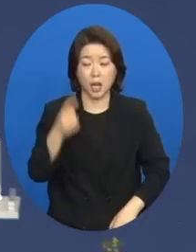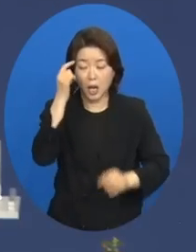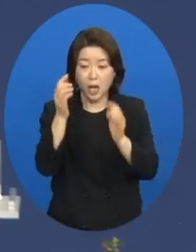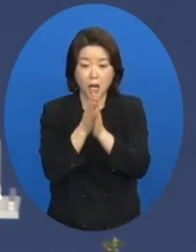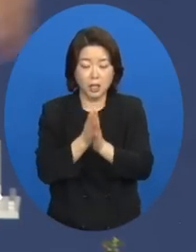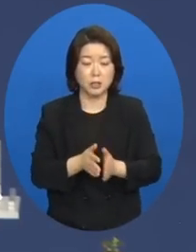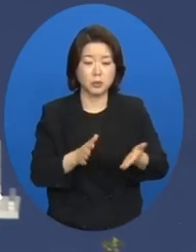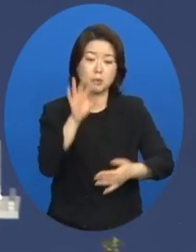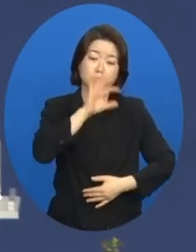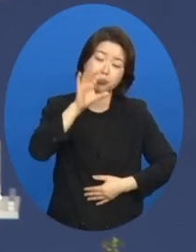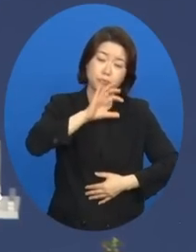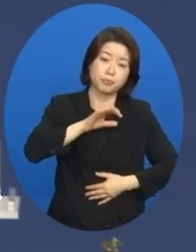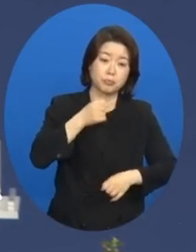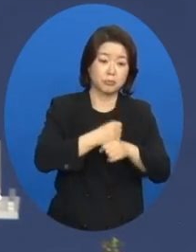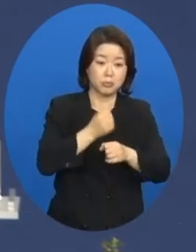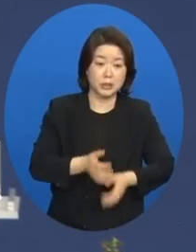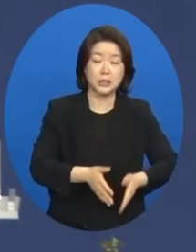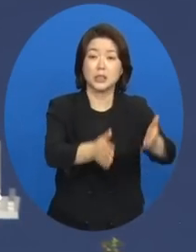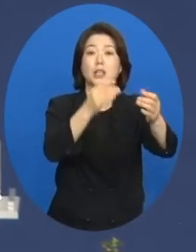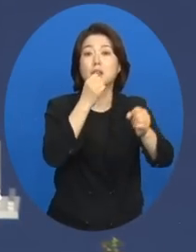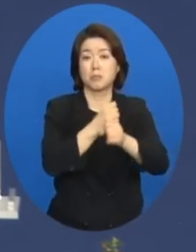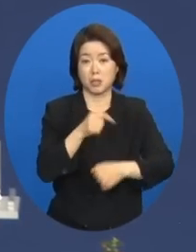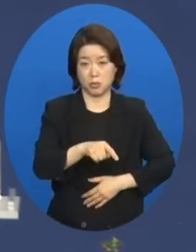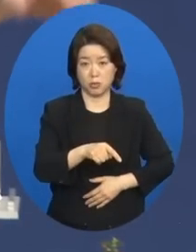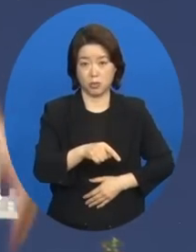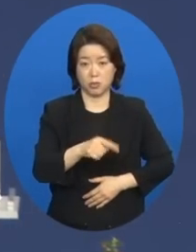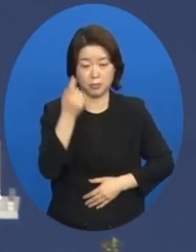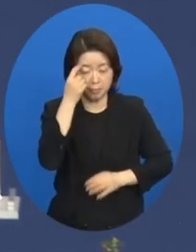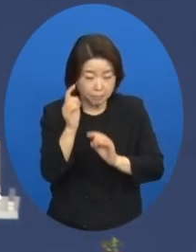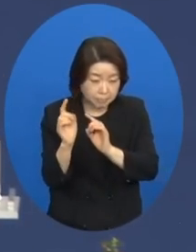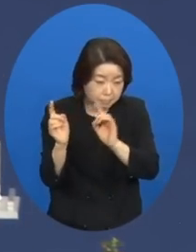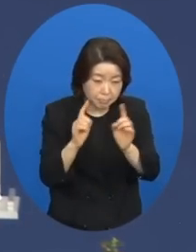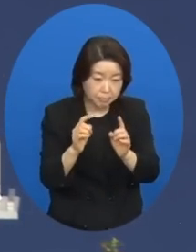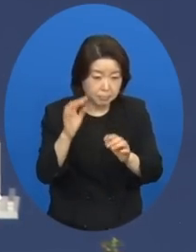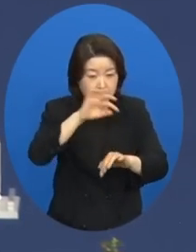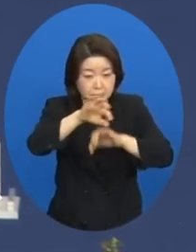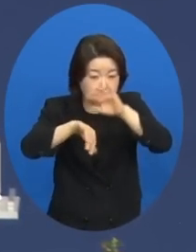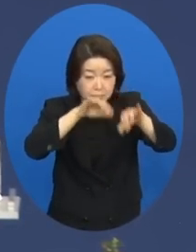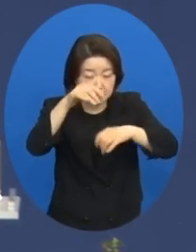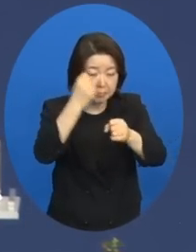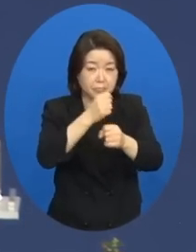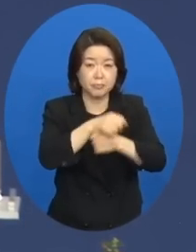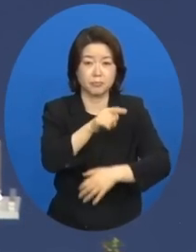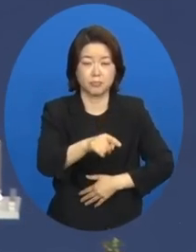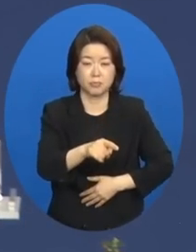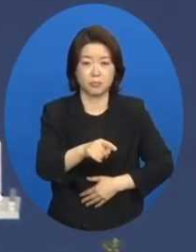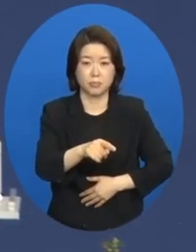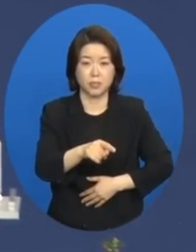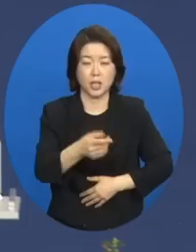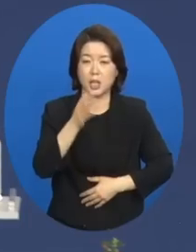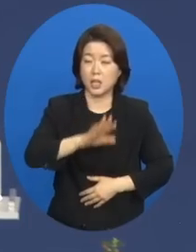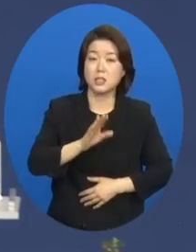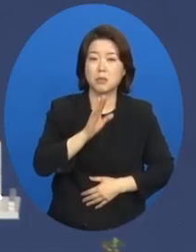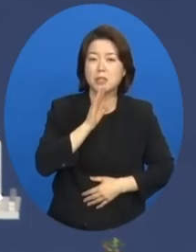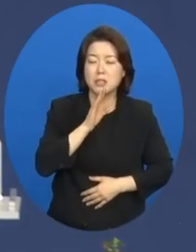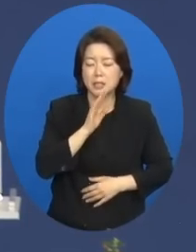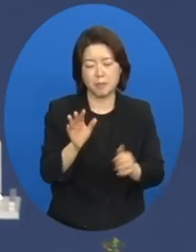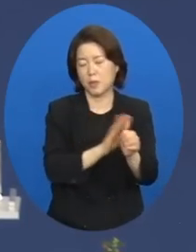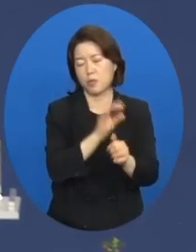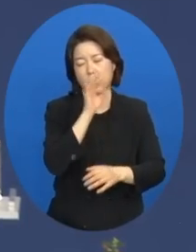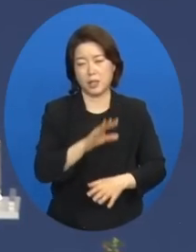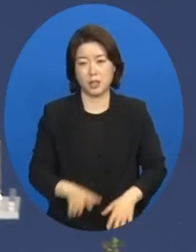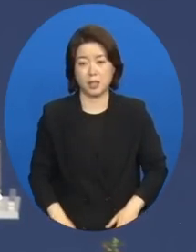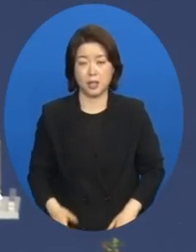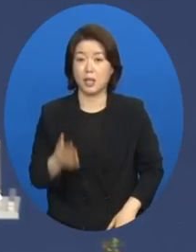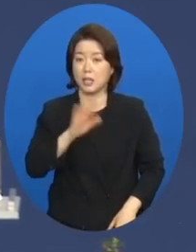돌을 닦아라. 길을 만들어라. 길을 스스로 개척해라. 무슨 말로 해도 그게 참된 위로가 될 수가 없어요. 예수님께서